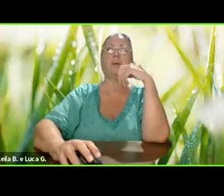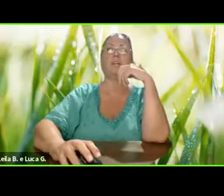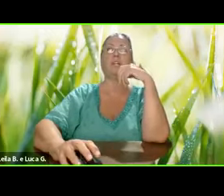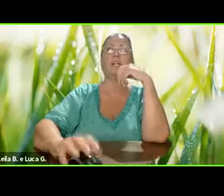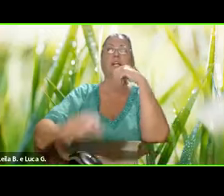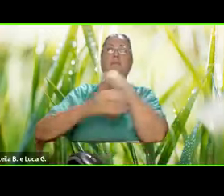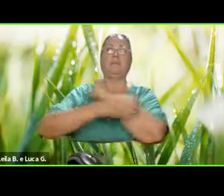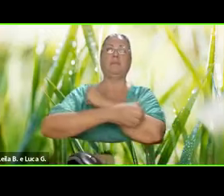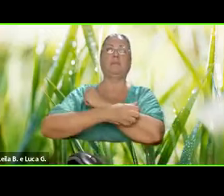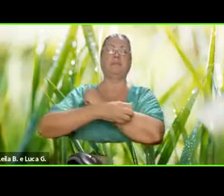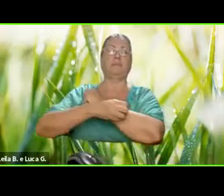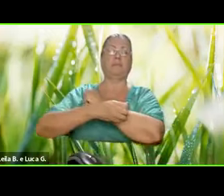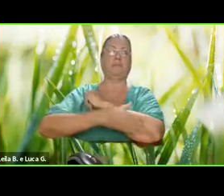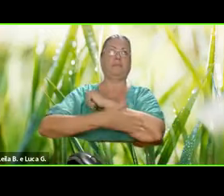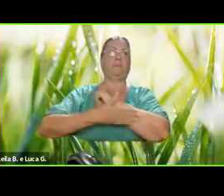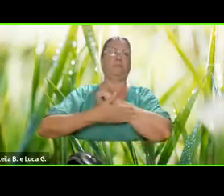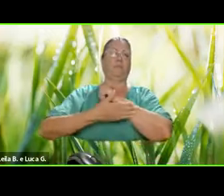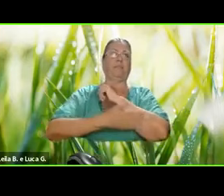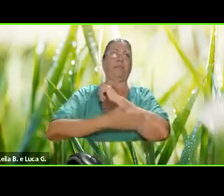sullo specchio dell'anima.